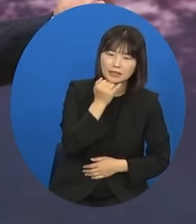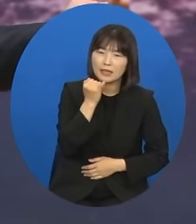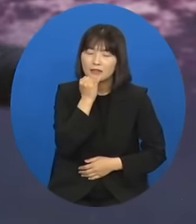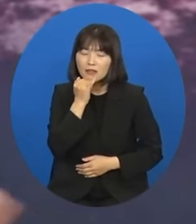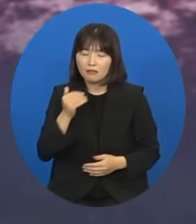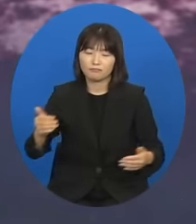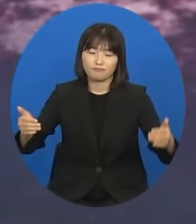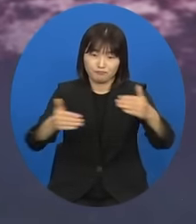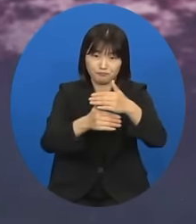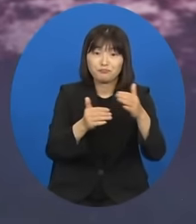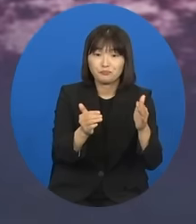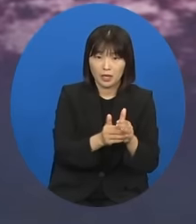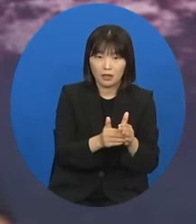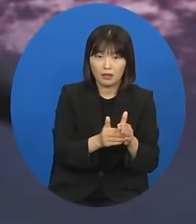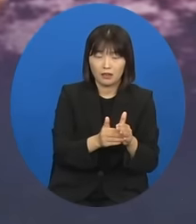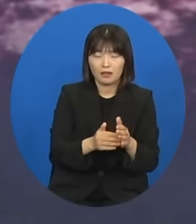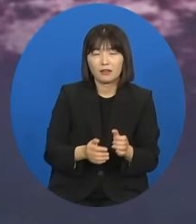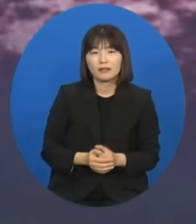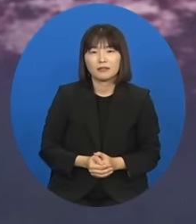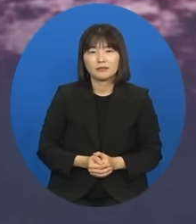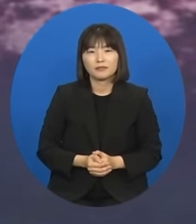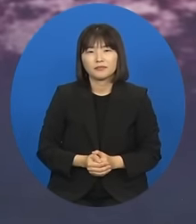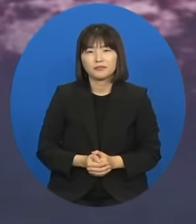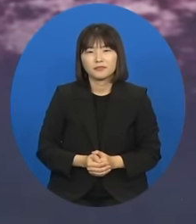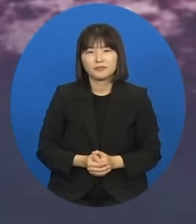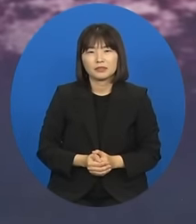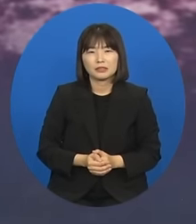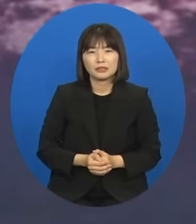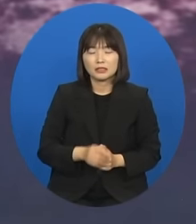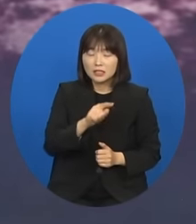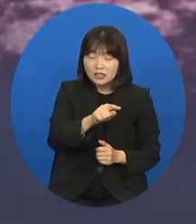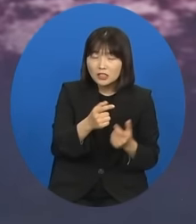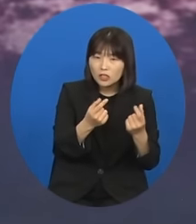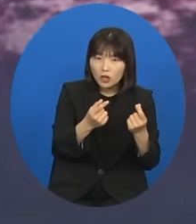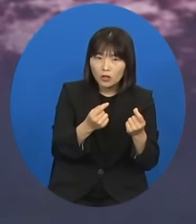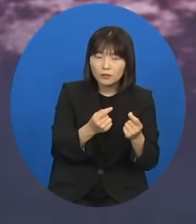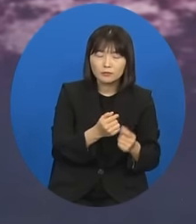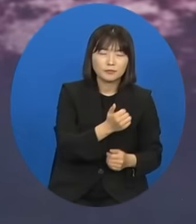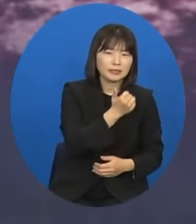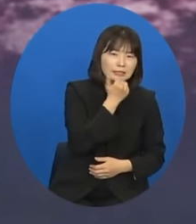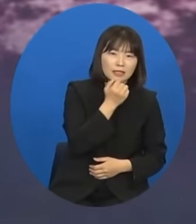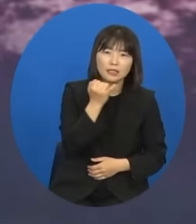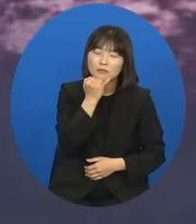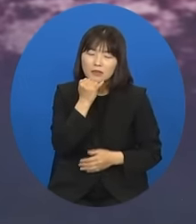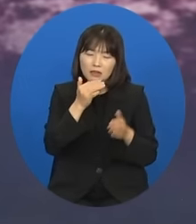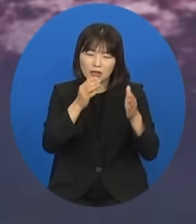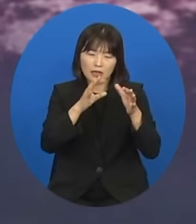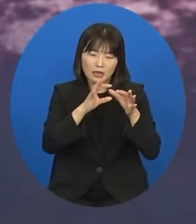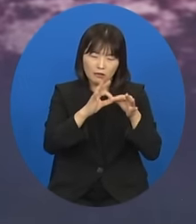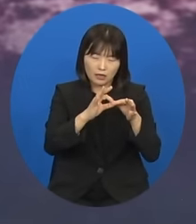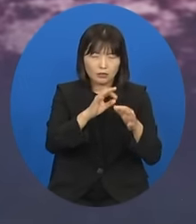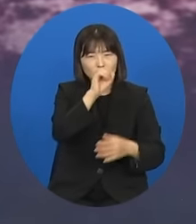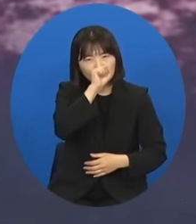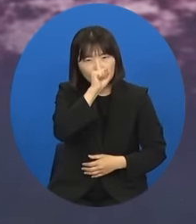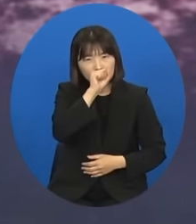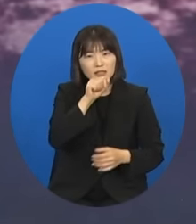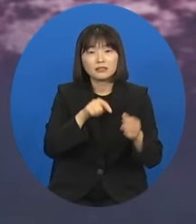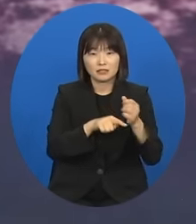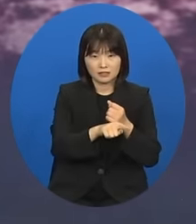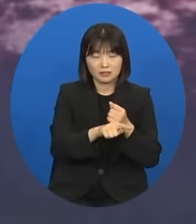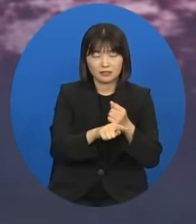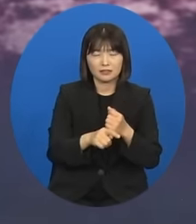아데는게 뭐가 문제가 되겠습니까 그렇게 이삭과 리브가의 사이가 좋았다는 거예요 그러니까 그래서